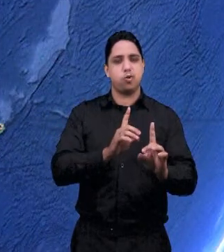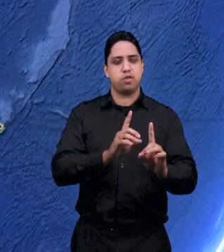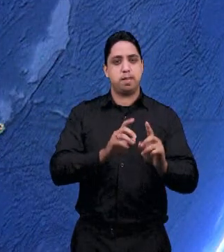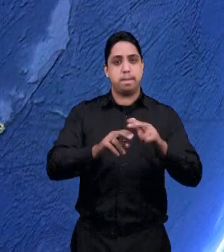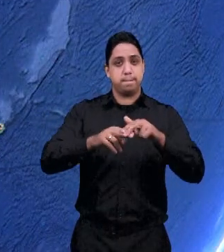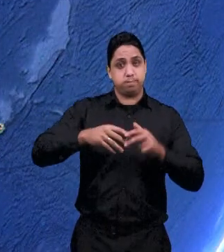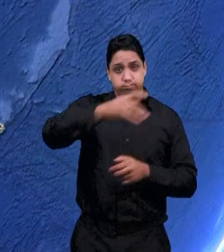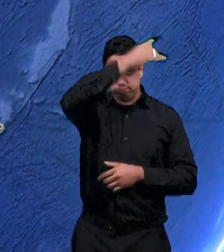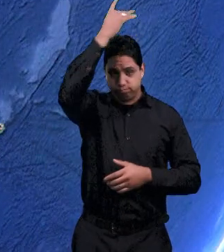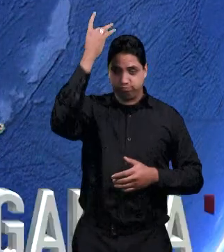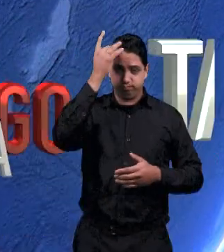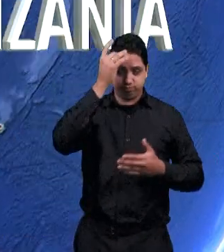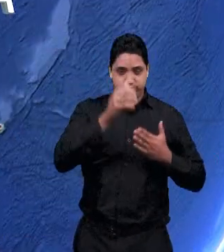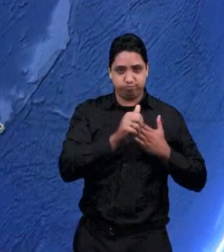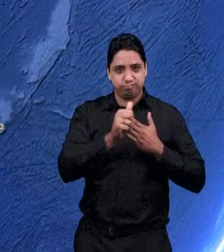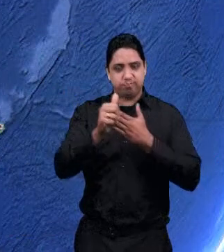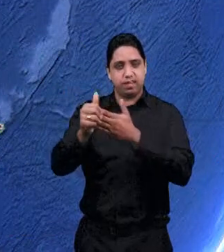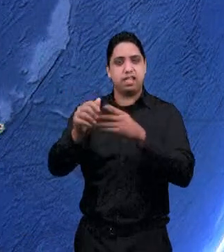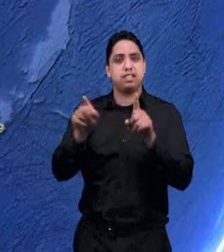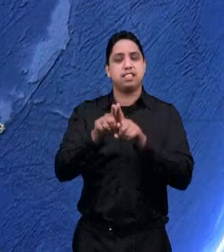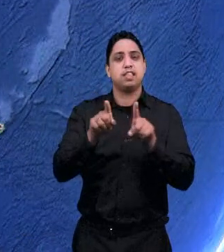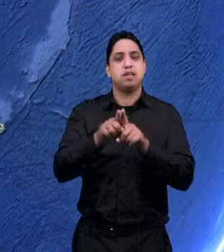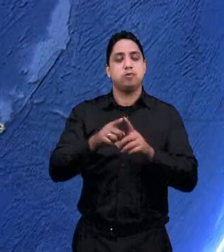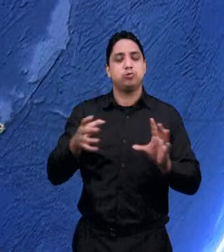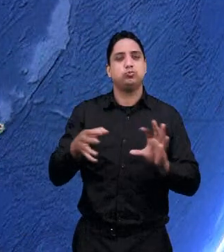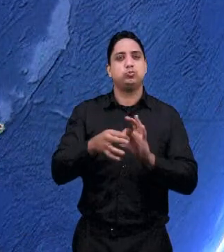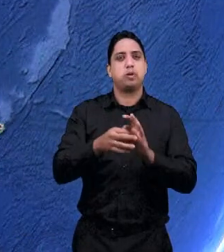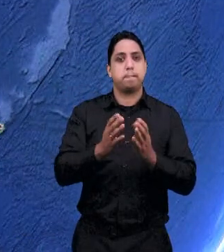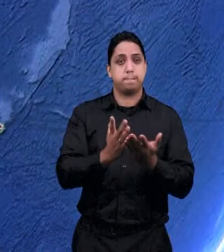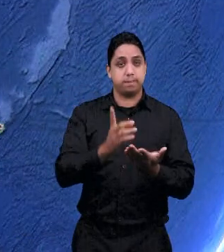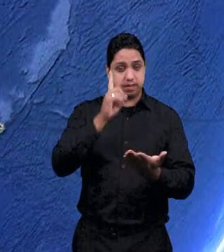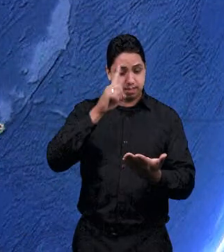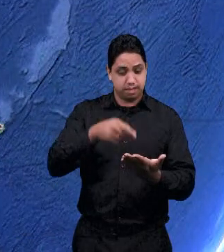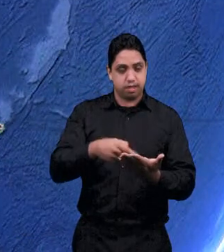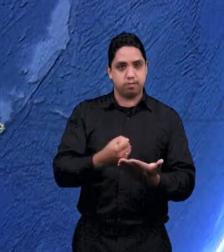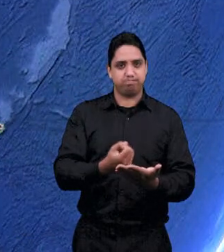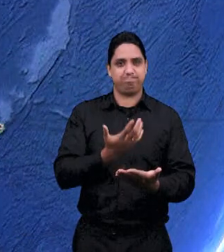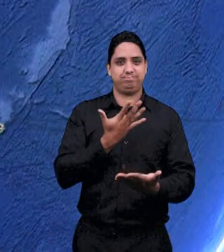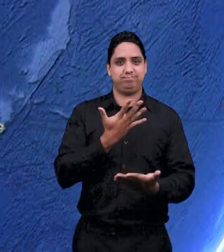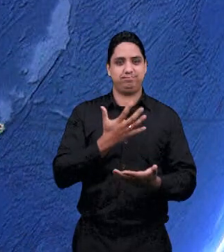du Saint-Esprit de Dieu et unies par la parole vivante.